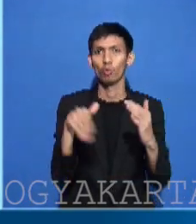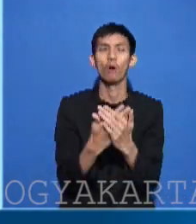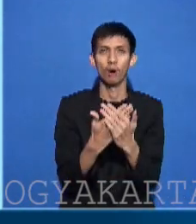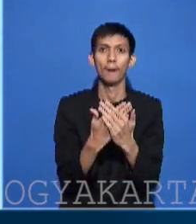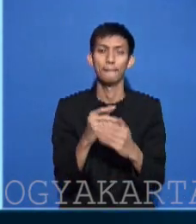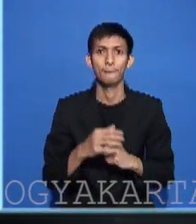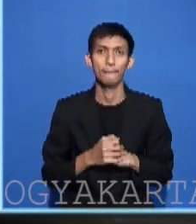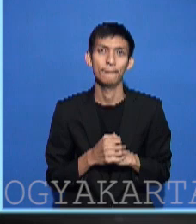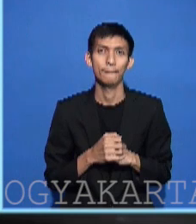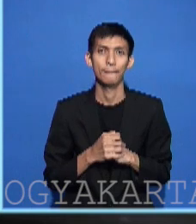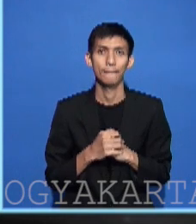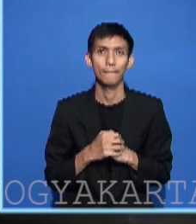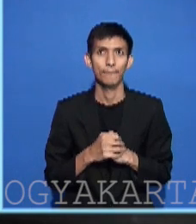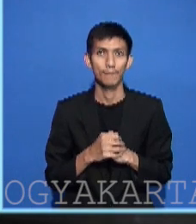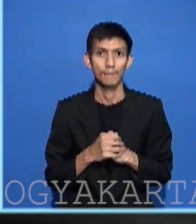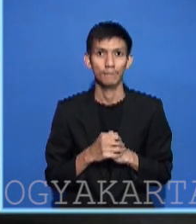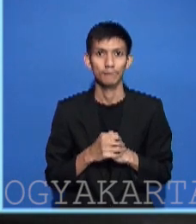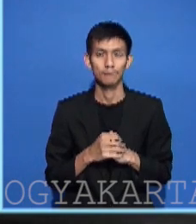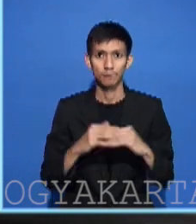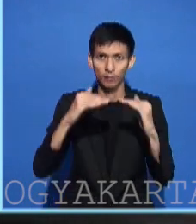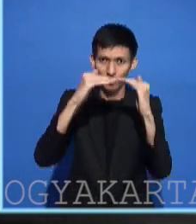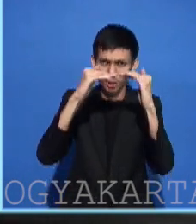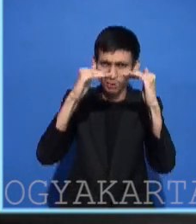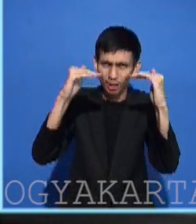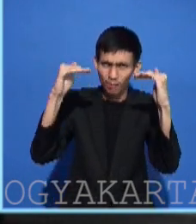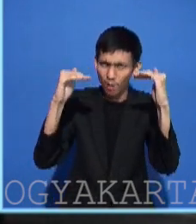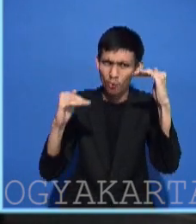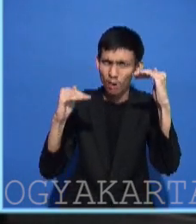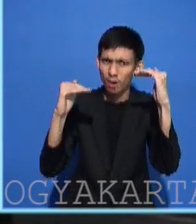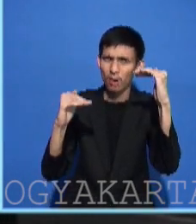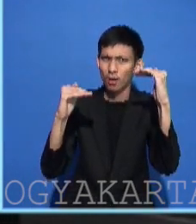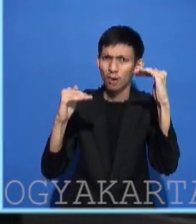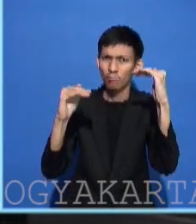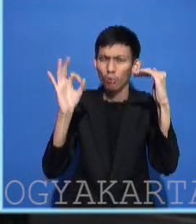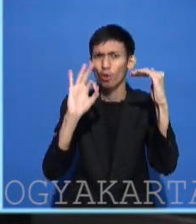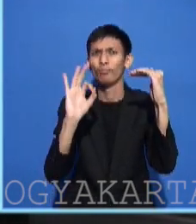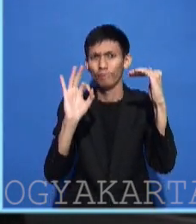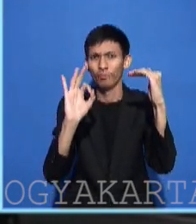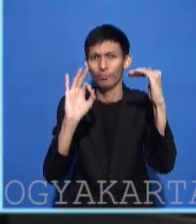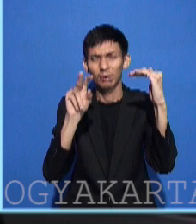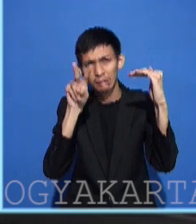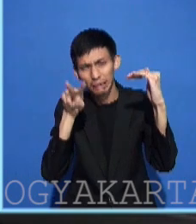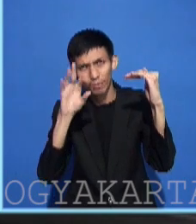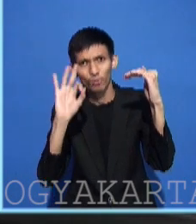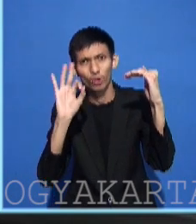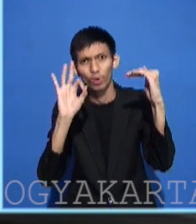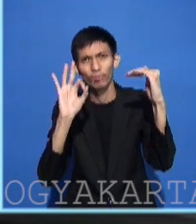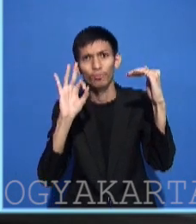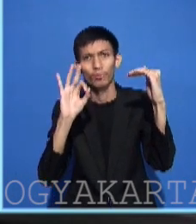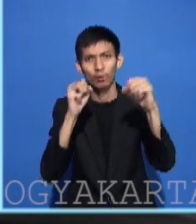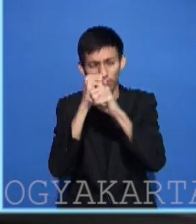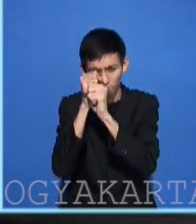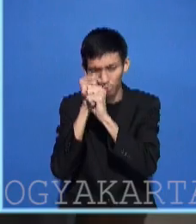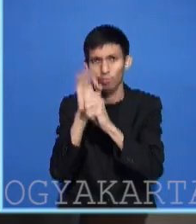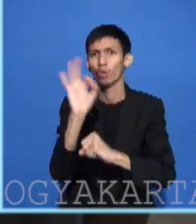yang ketinggiannya memang masih sangat rendah sehingga sangat dimungkinkan tidak ada yang bisa mengamati hilal pada